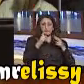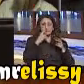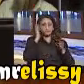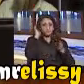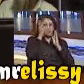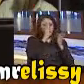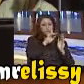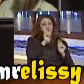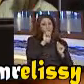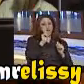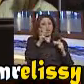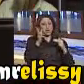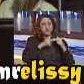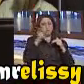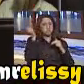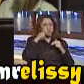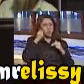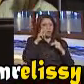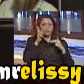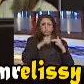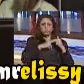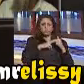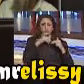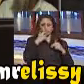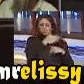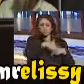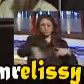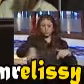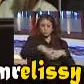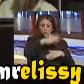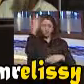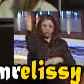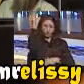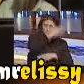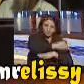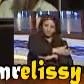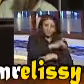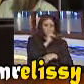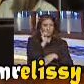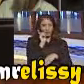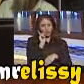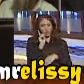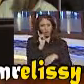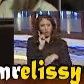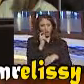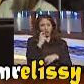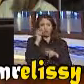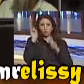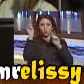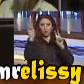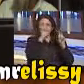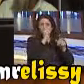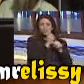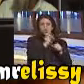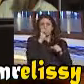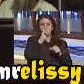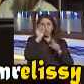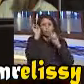العنف، وترفض البلطجة، وترفض قطع الطريق، وترفض تعطيل مصالح الناس،